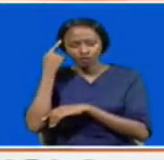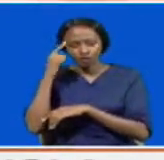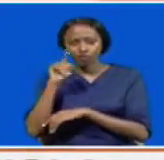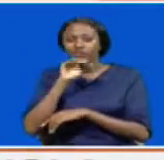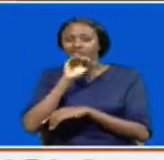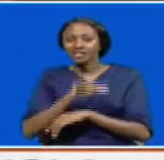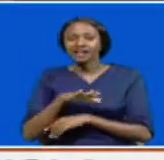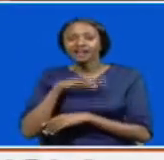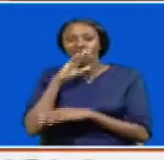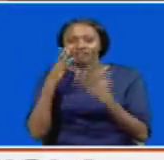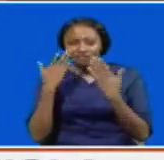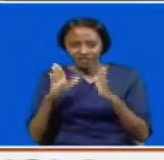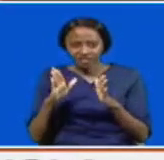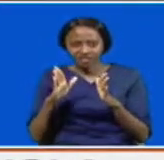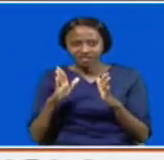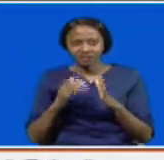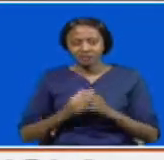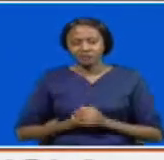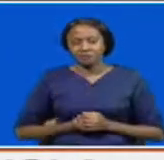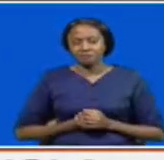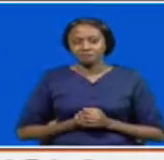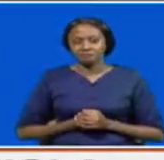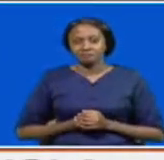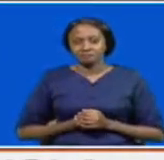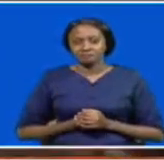turned out differently. Tobias Chanji,